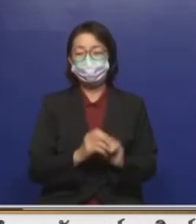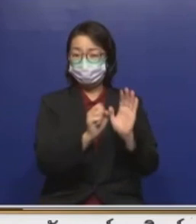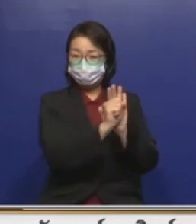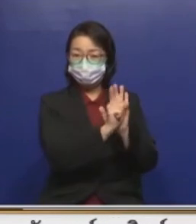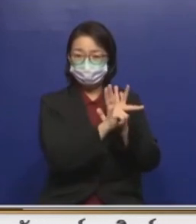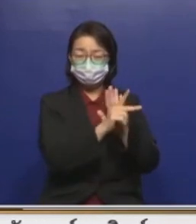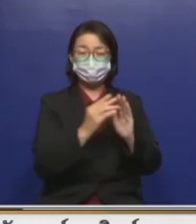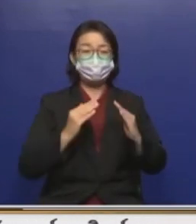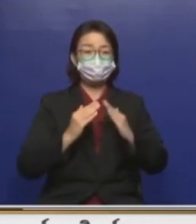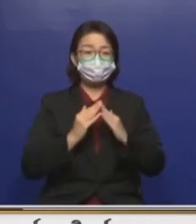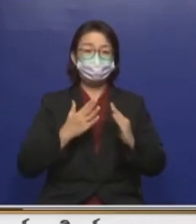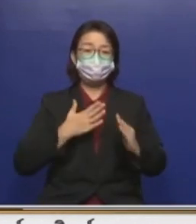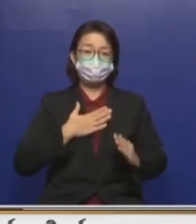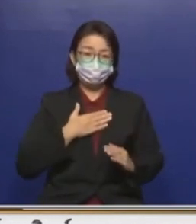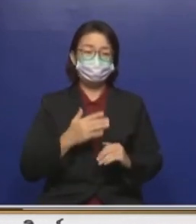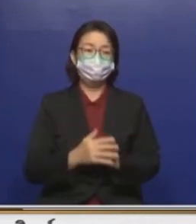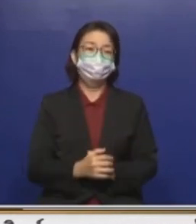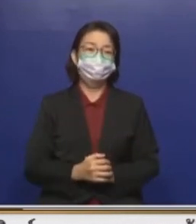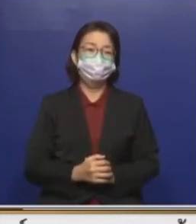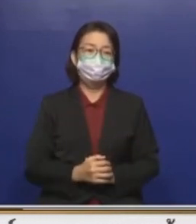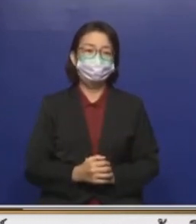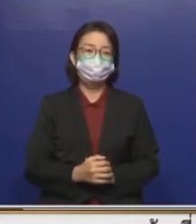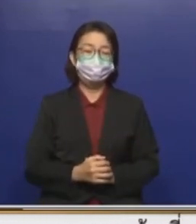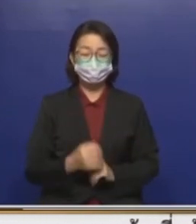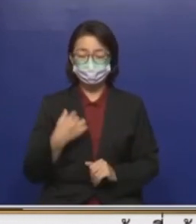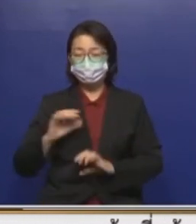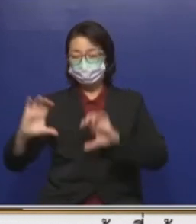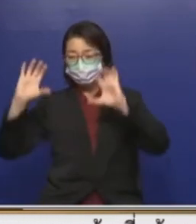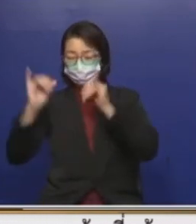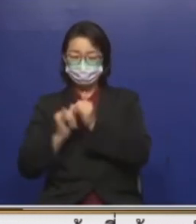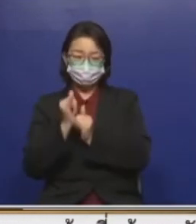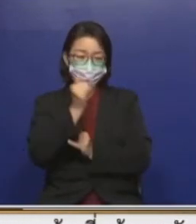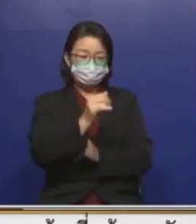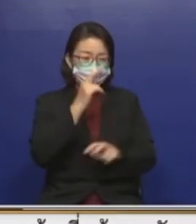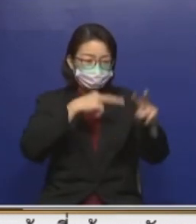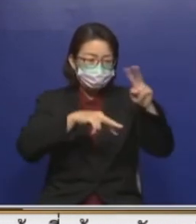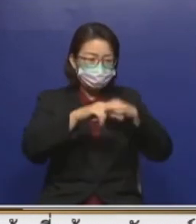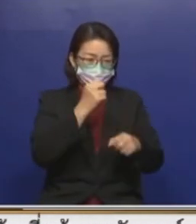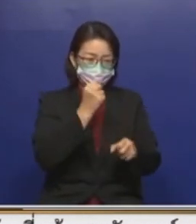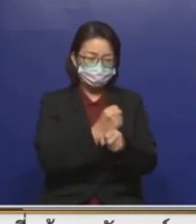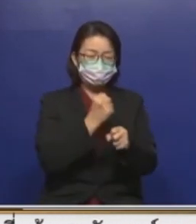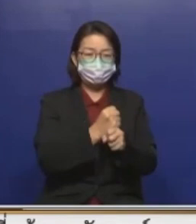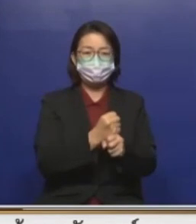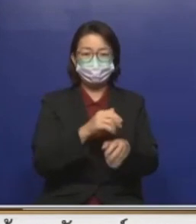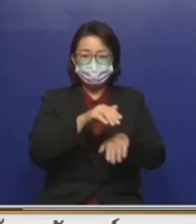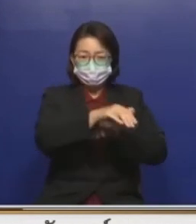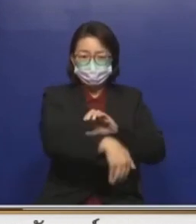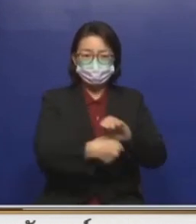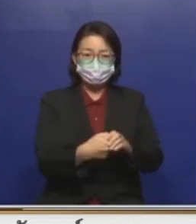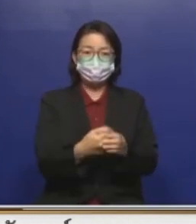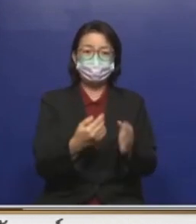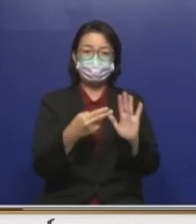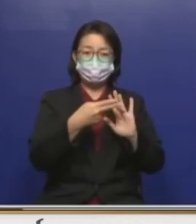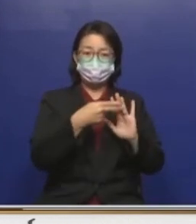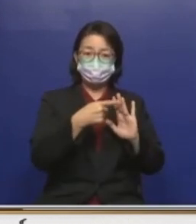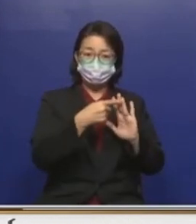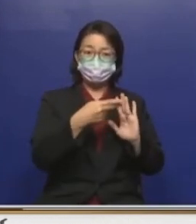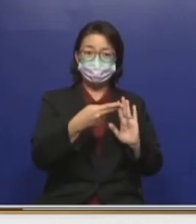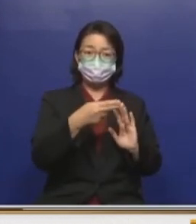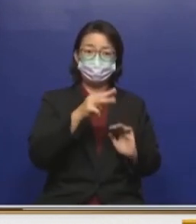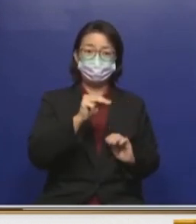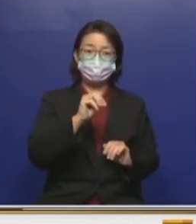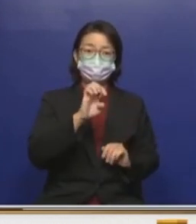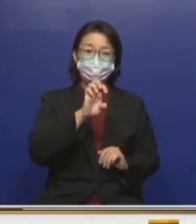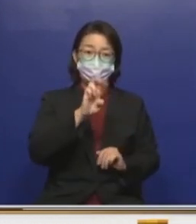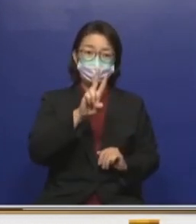านของดิฉันเองเป็นพื้นที่ที่รัฐเข้าไปสำรวจเพื่อทำเหมืองแร่โพแทสทั้งที่ในพื้นที่นั้นมีทรัพยากรอันมีค่าในเรื่องความหลากห